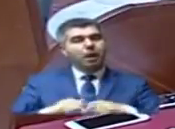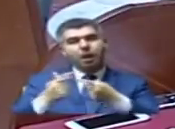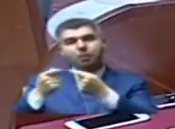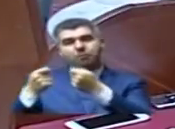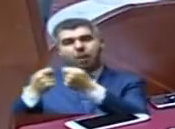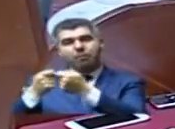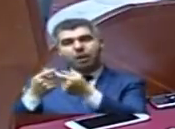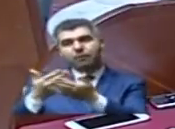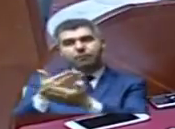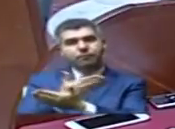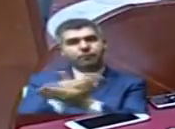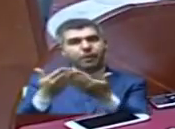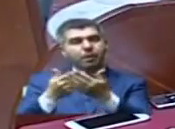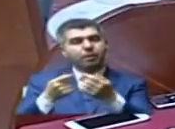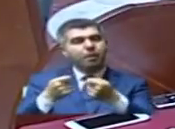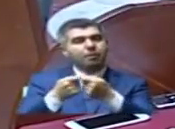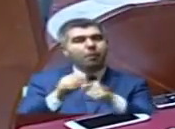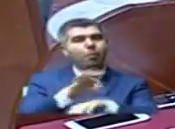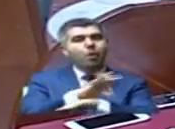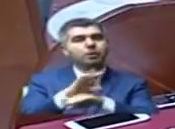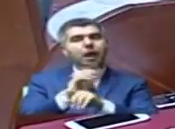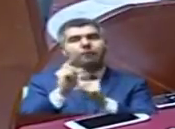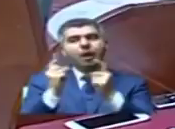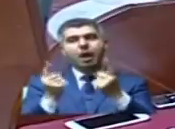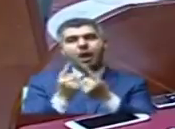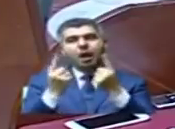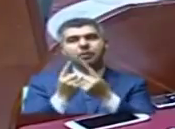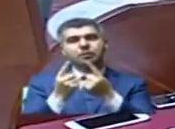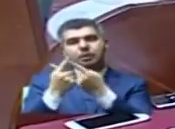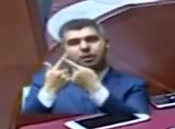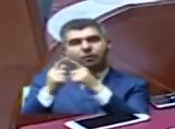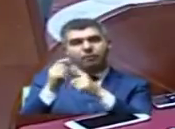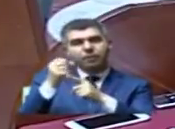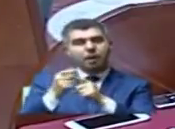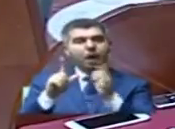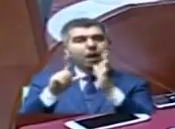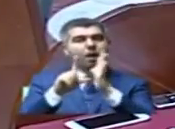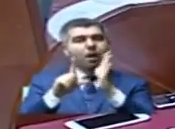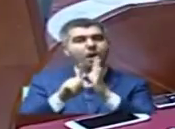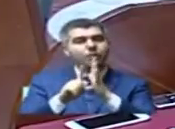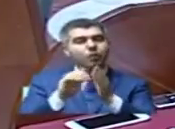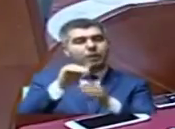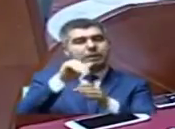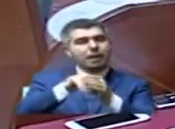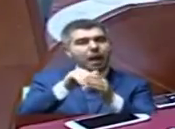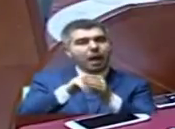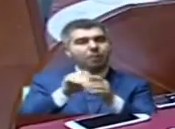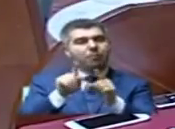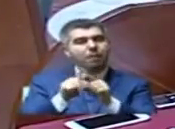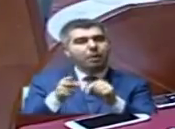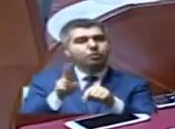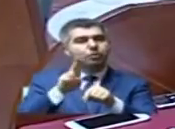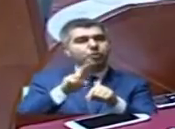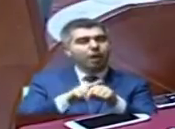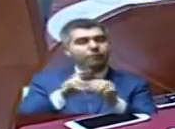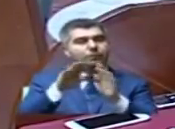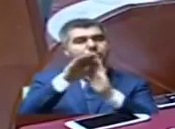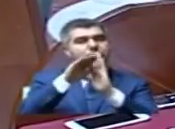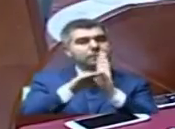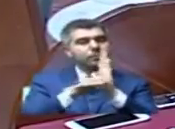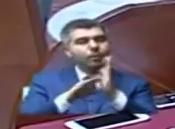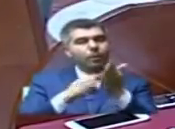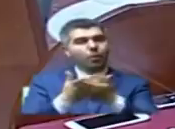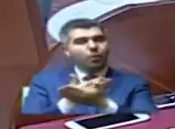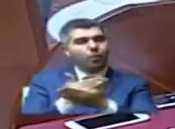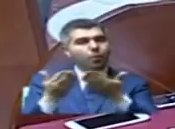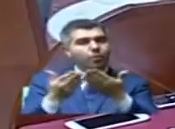من الاستفادة من الحقوق والوضعية الإدارية التي يخول هذا النظام كحق الانتخاب لعضوية اللجان الإدارية المتساوية الأعضاء،